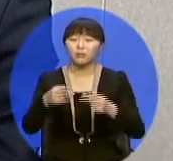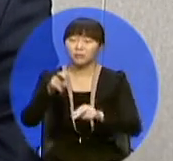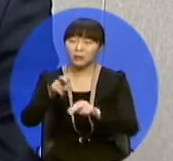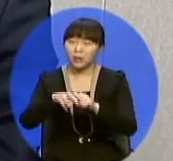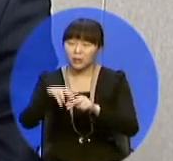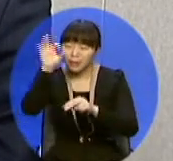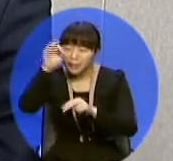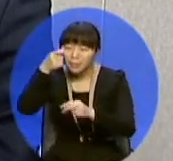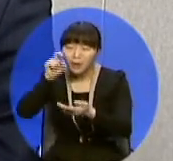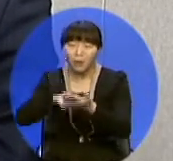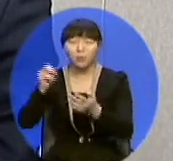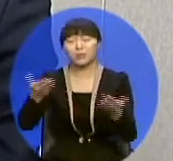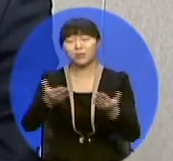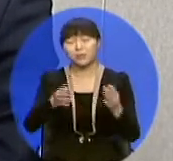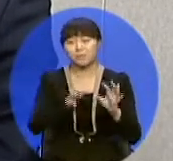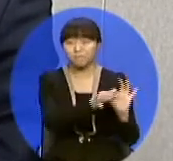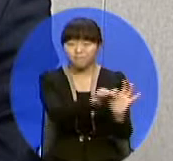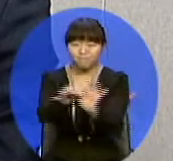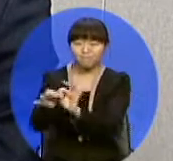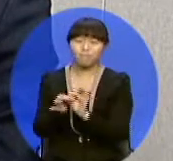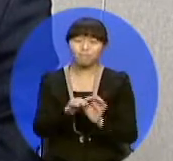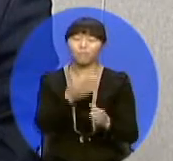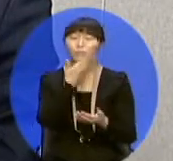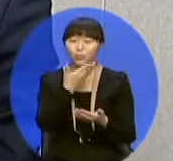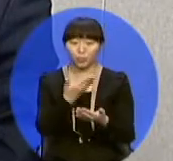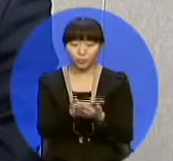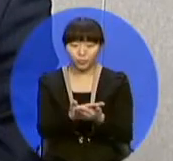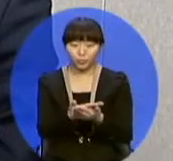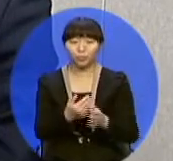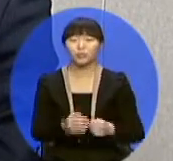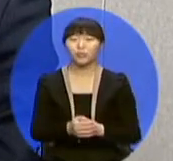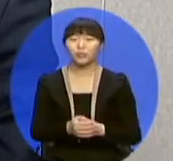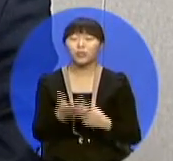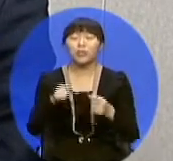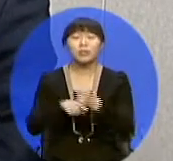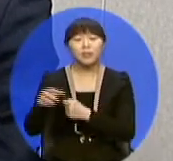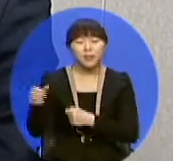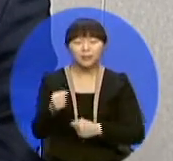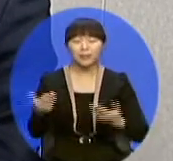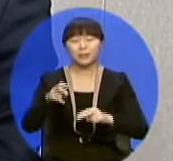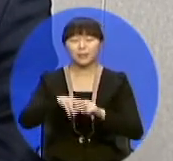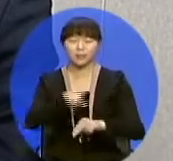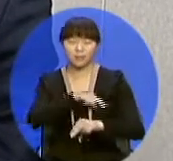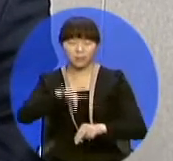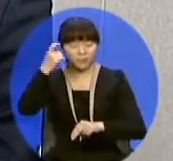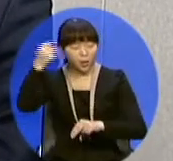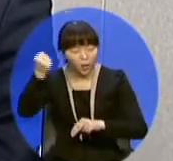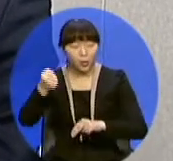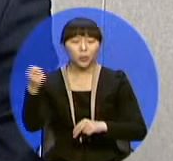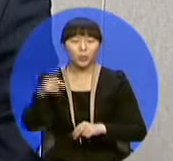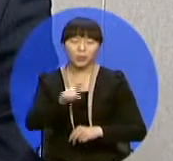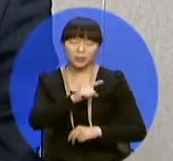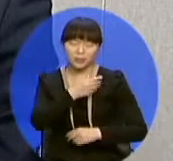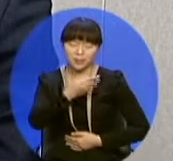일자리를 발굴하고 일자리를 연계시키는 게 굉장히 중요하지 않습니까? 그런 면에서 네. 일자리를 최우선으로 하고 또 일자리가 최고의